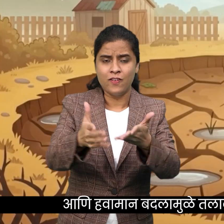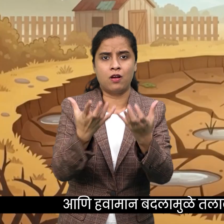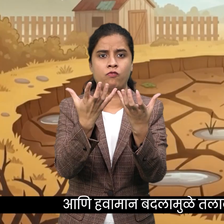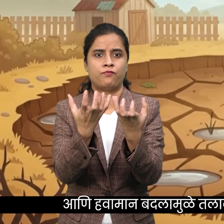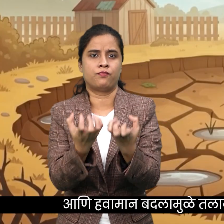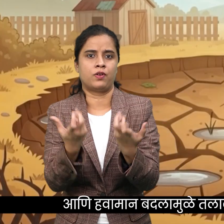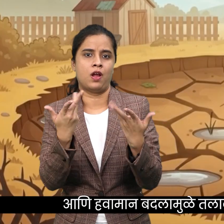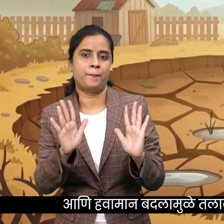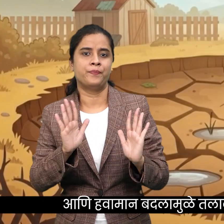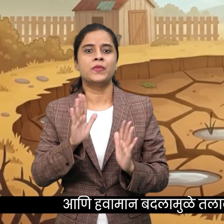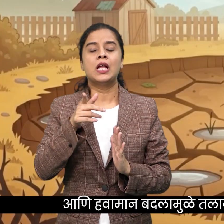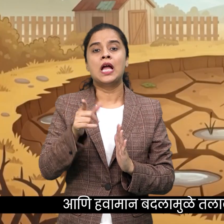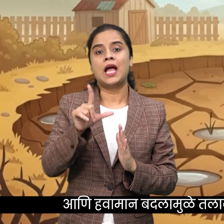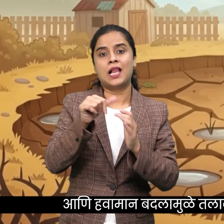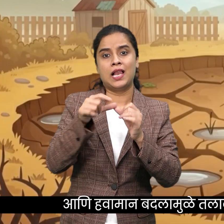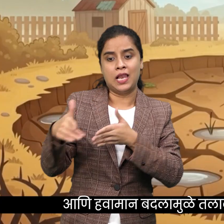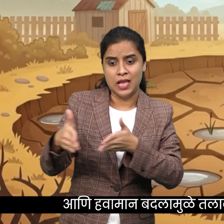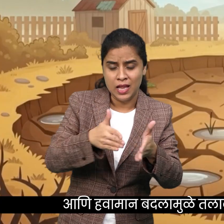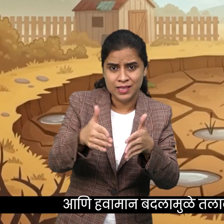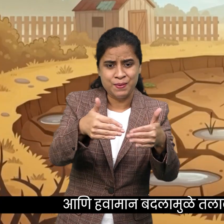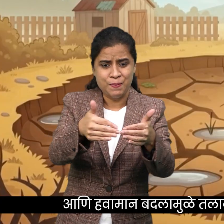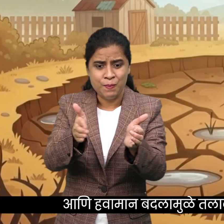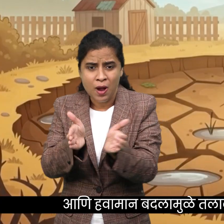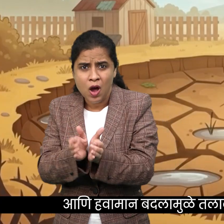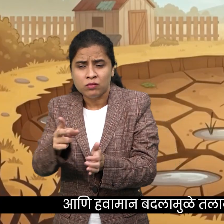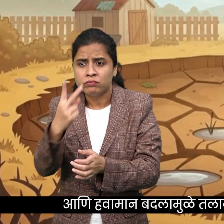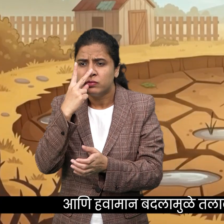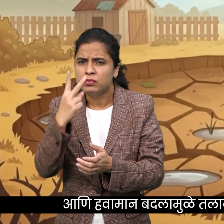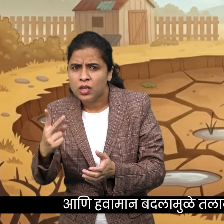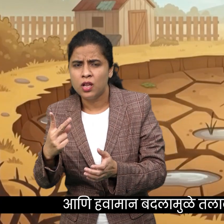आणि हवामान बदलामुळे तलाव आणि सरोवरांमध्ये अनेकदा पाणी नसते.